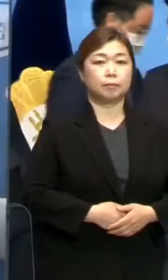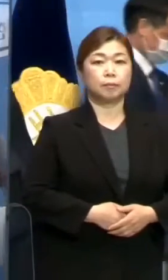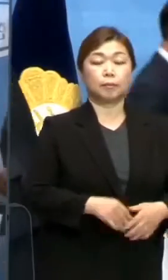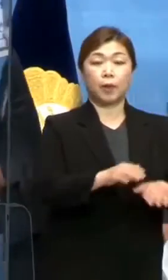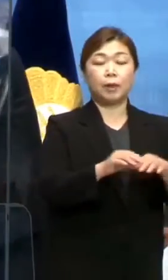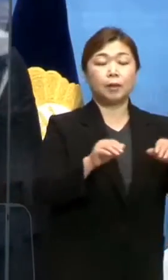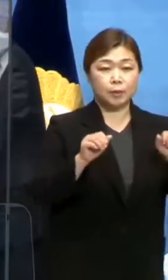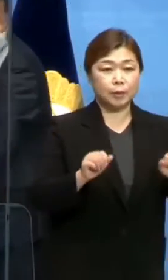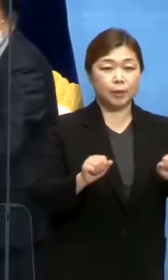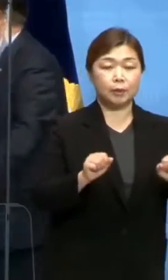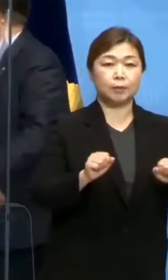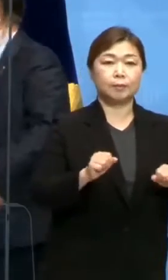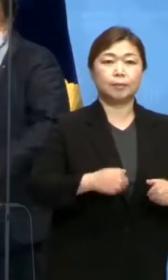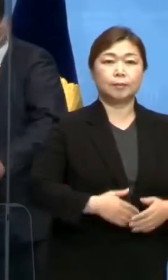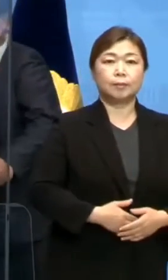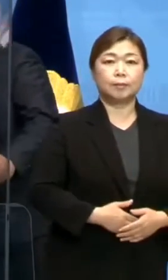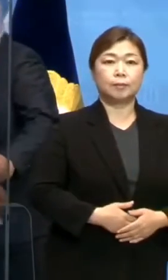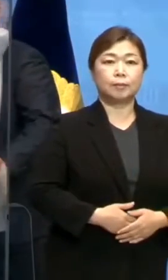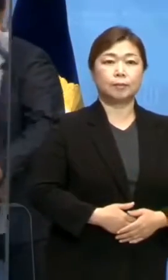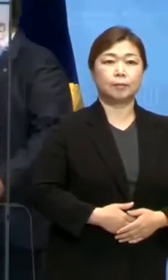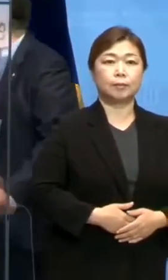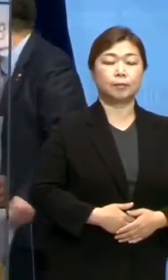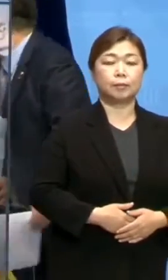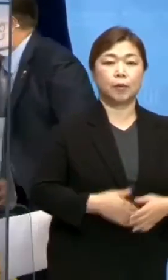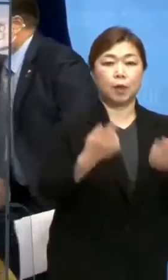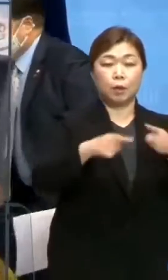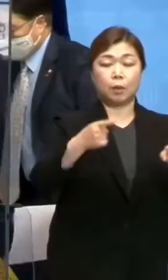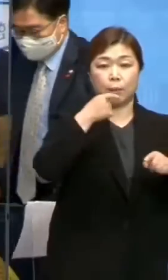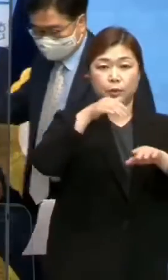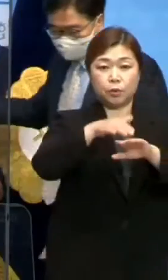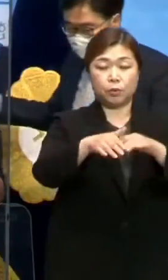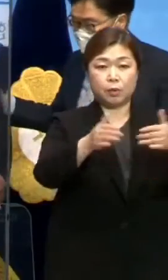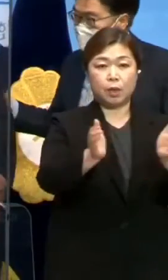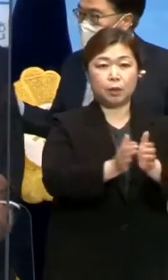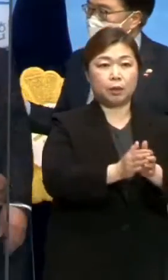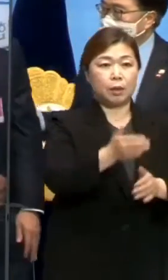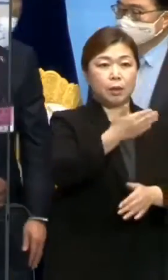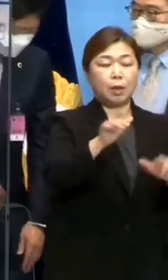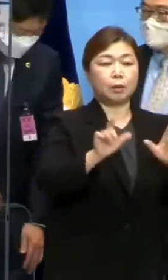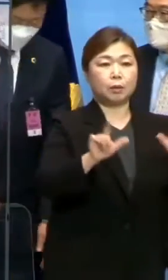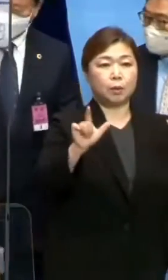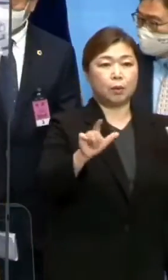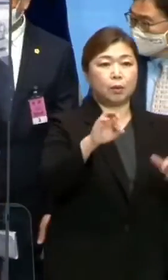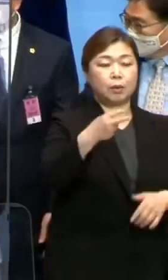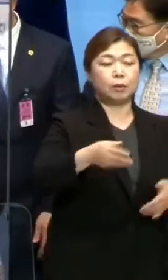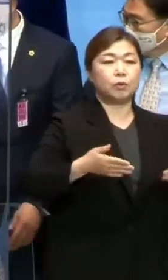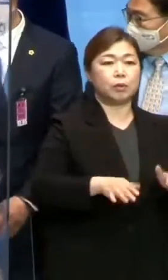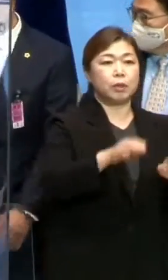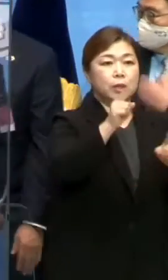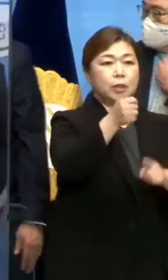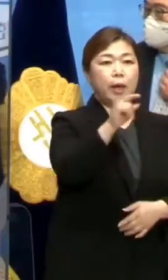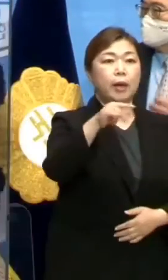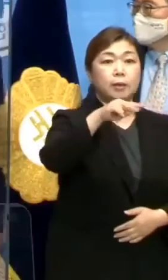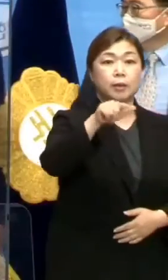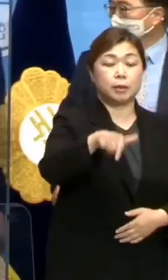네 안녕하십니까 어 더불어 민주당 강동을 출신이 개시 구원입니다 오늘